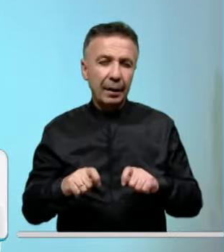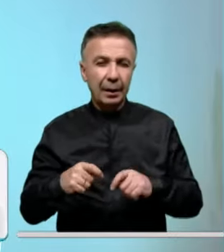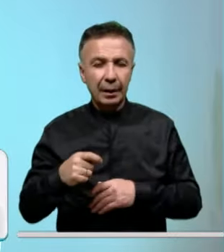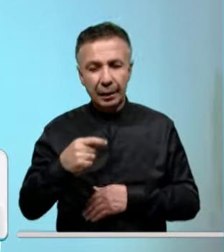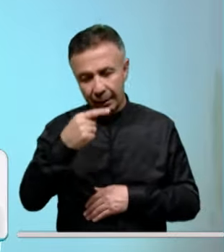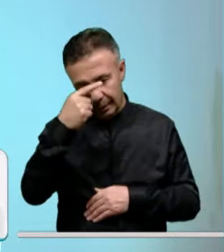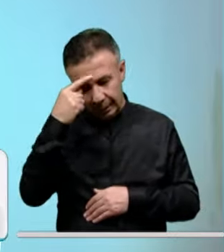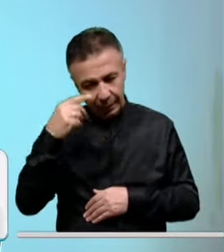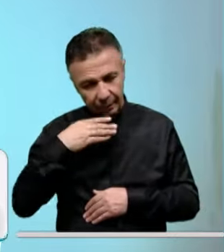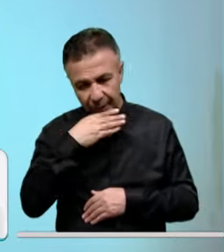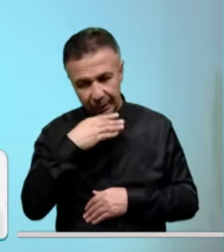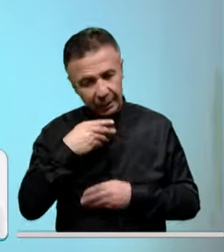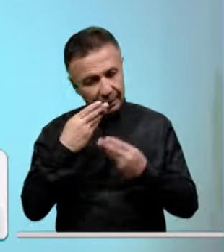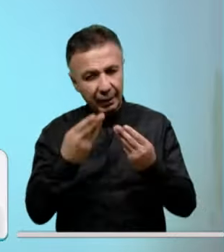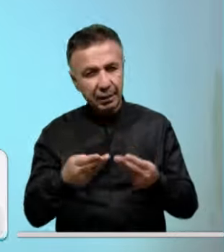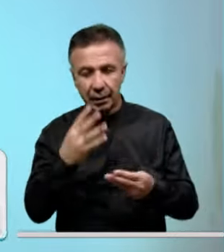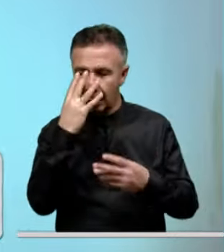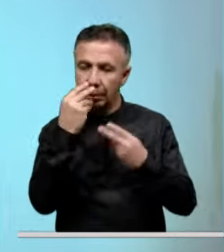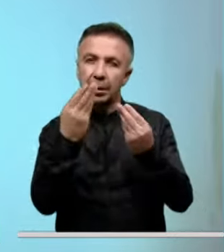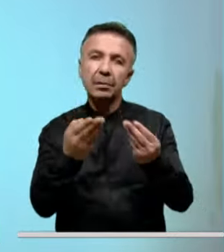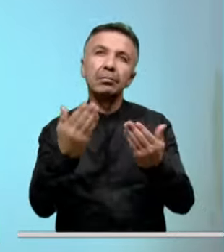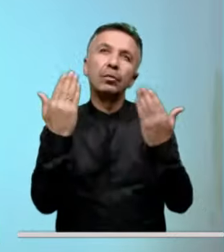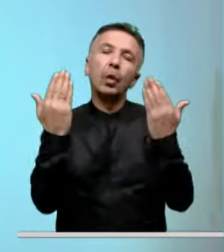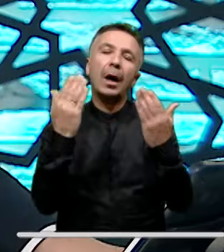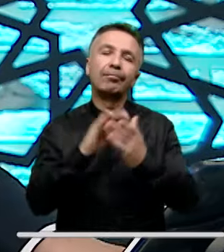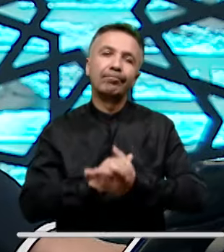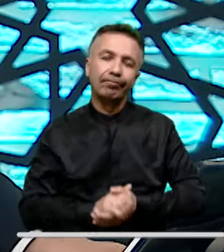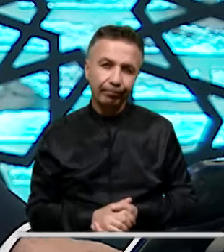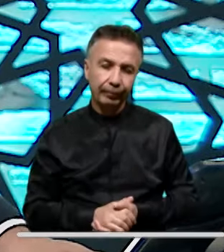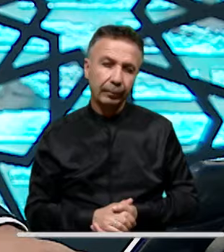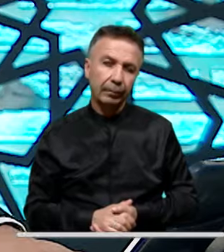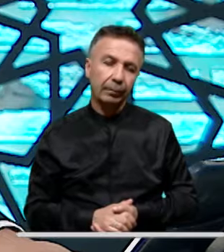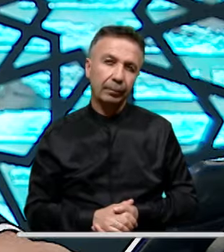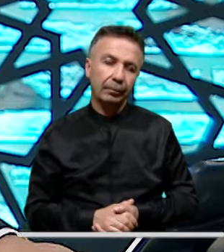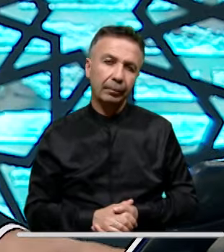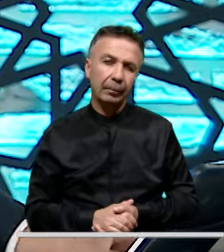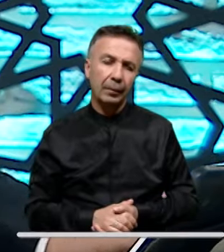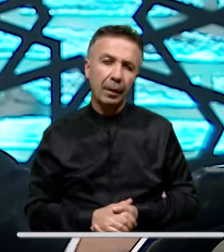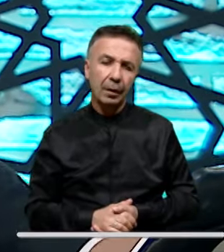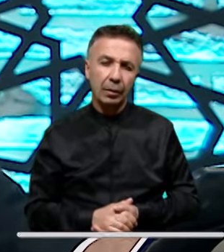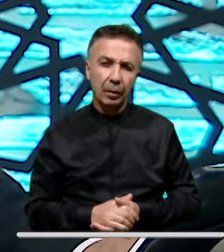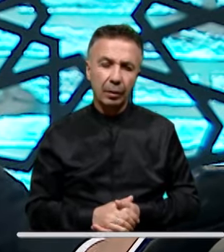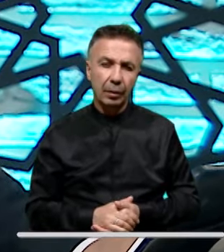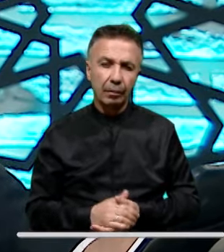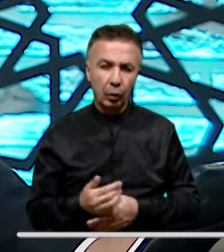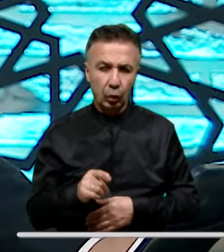getirme imkanı, fırsatı lütfetsin diye dua ederiz. Eyvallah. Şanlıurfa'dan bir ablamız hocam, Hatice abla, size selamları